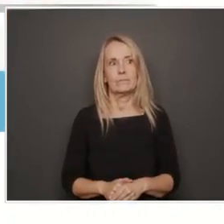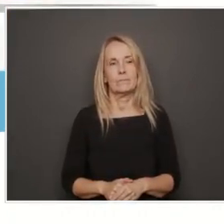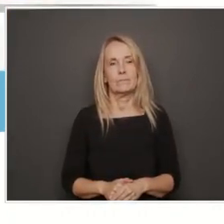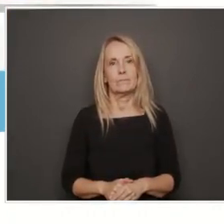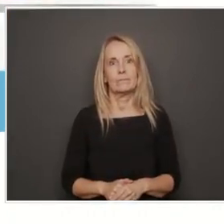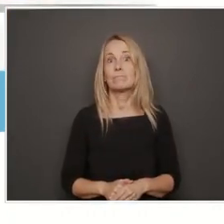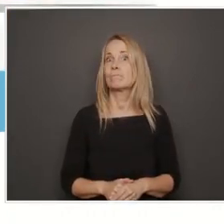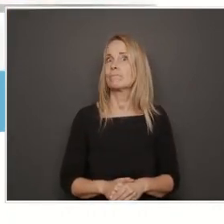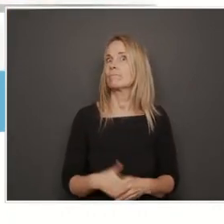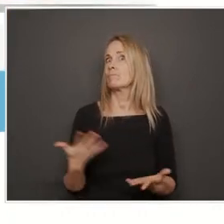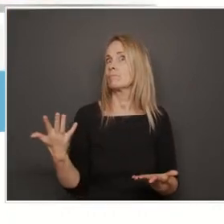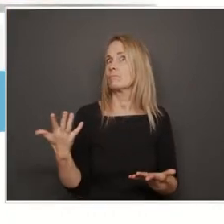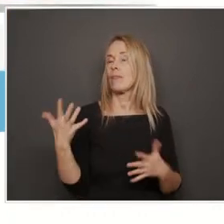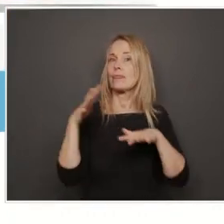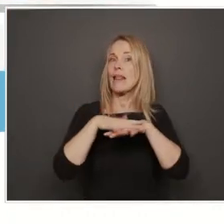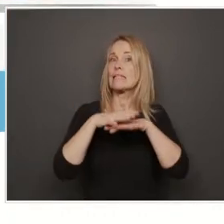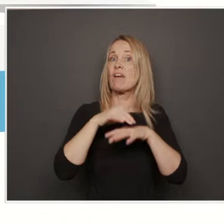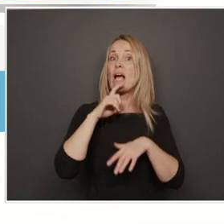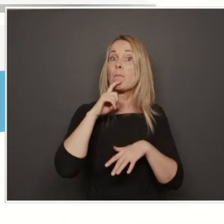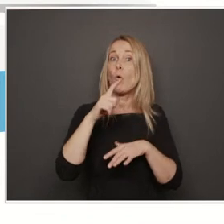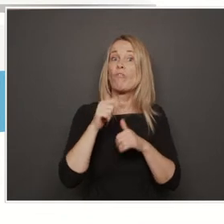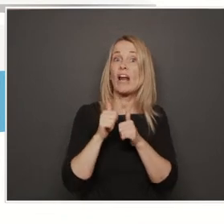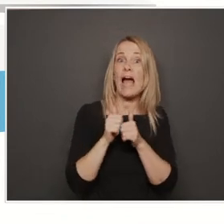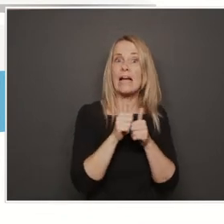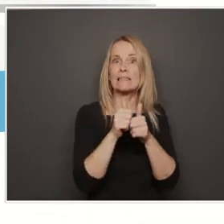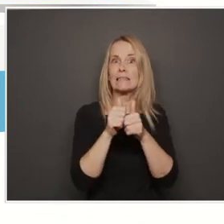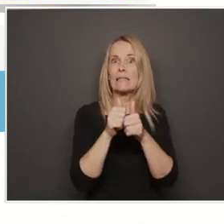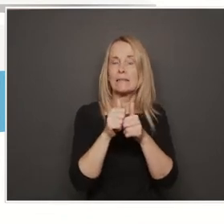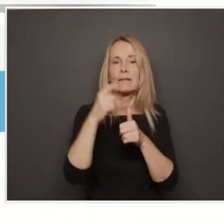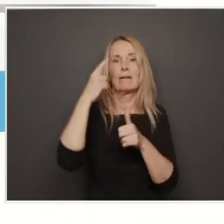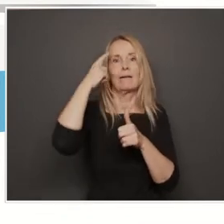Da tritt das Netzwerk beruflicher Assistenz auf den Plan.